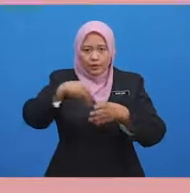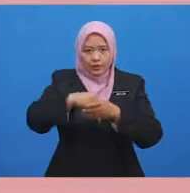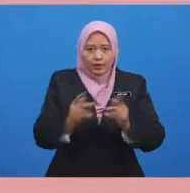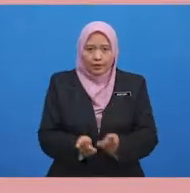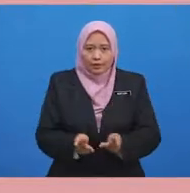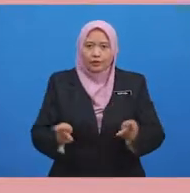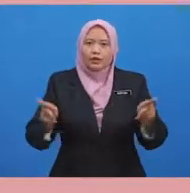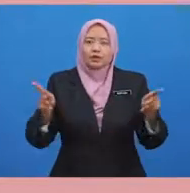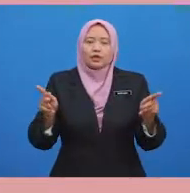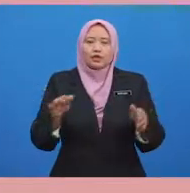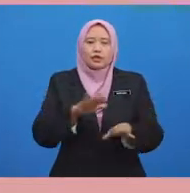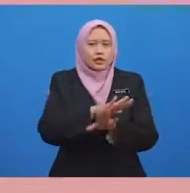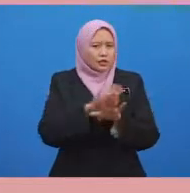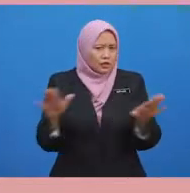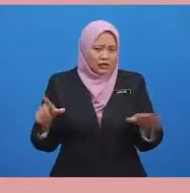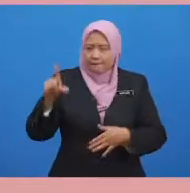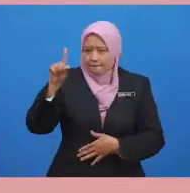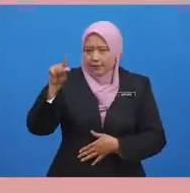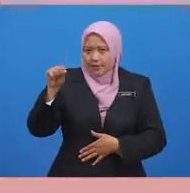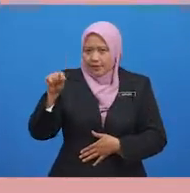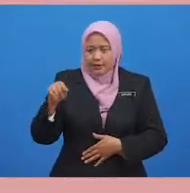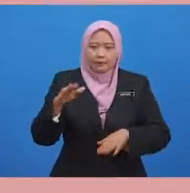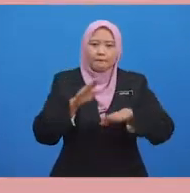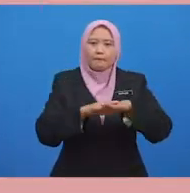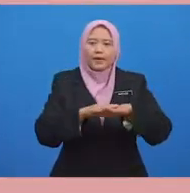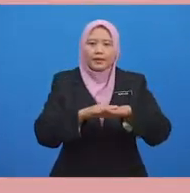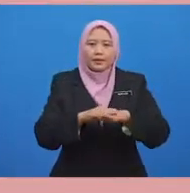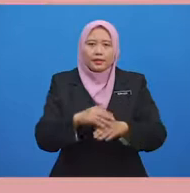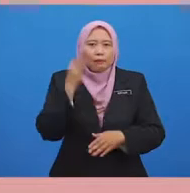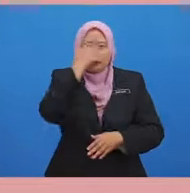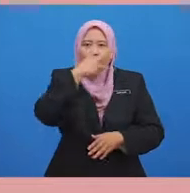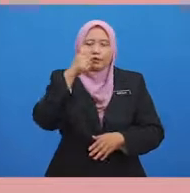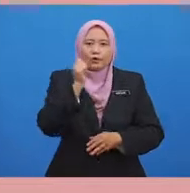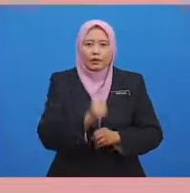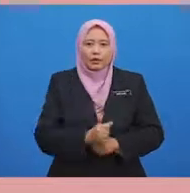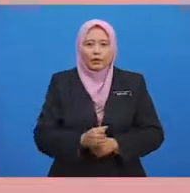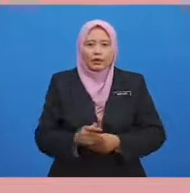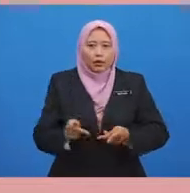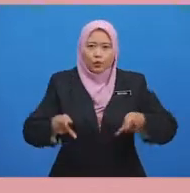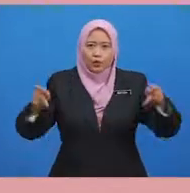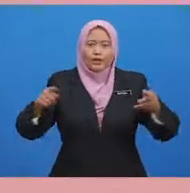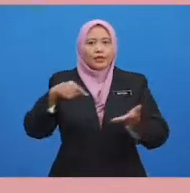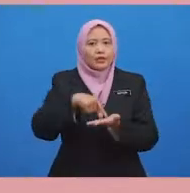kuali tidak melekat pada permukaan kuali ini? Cuba teka.